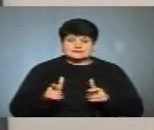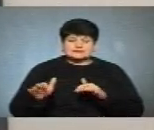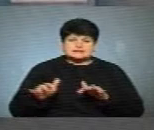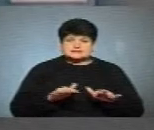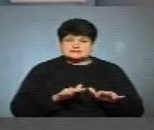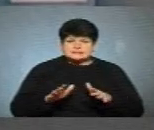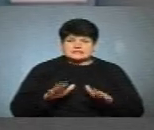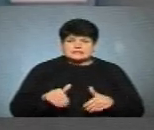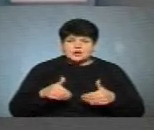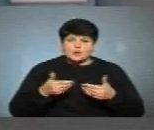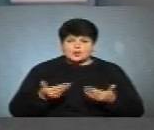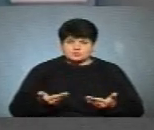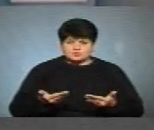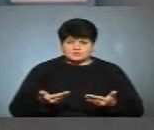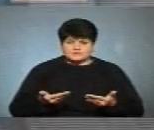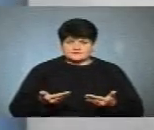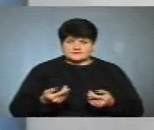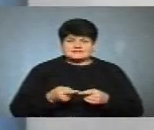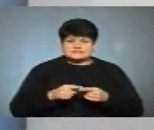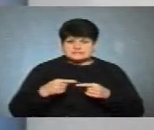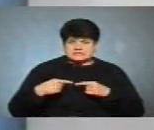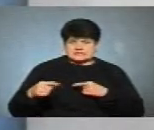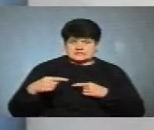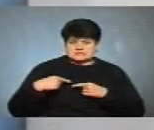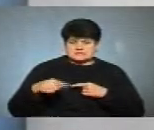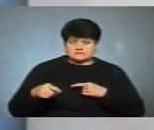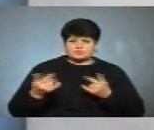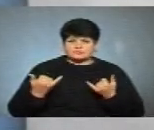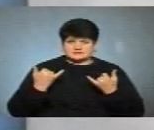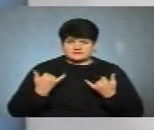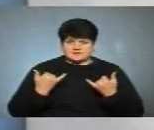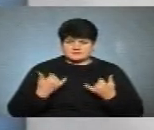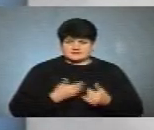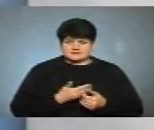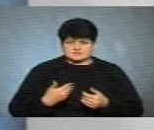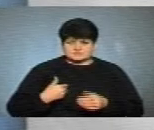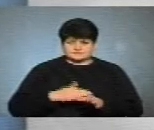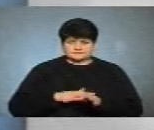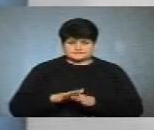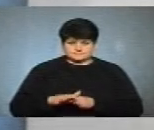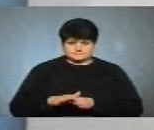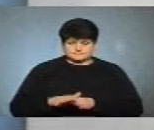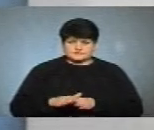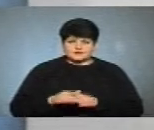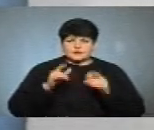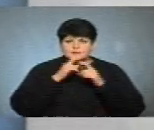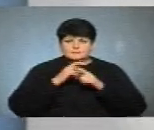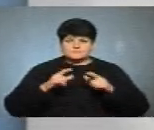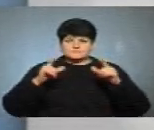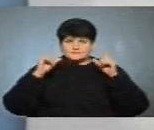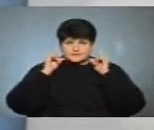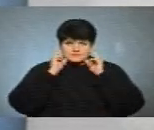заходів, які рекомендовані. Це дистанція, яку ми з вами зараз тут дотримуємося, носіння